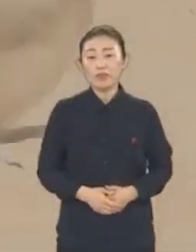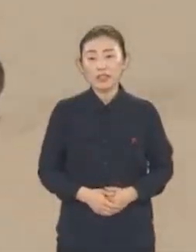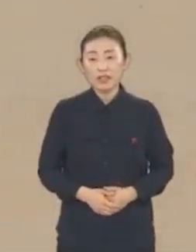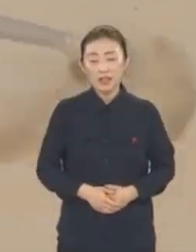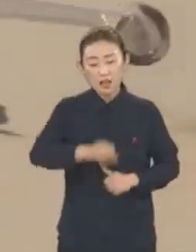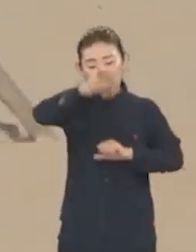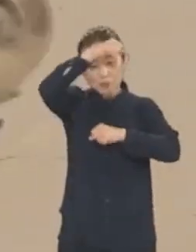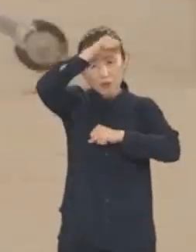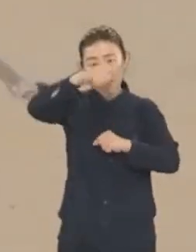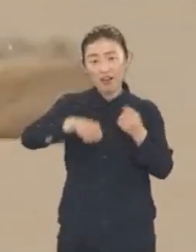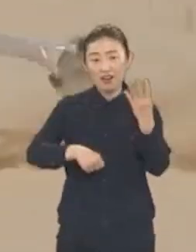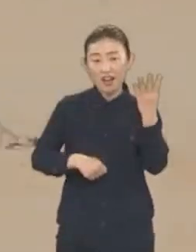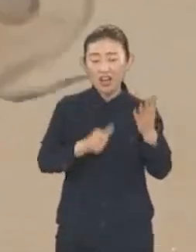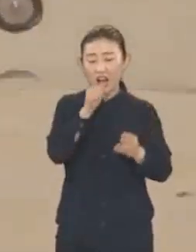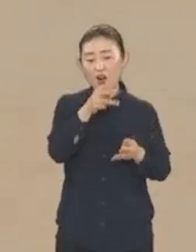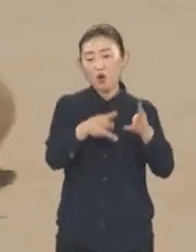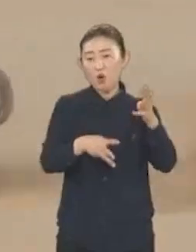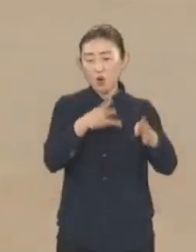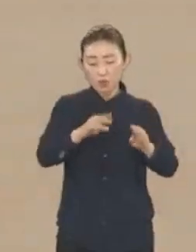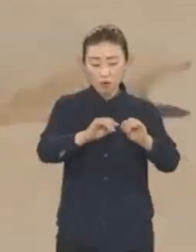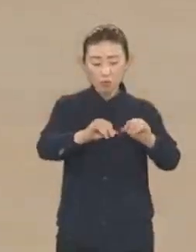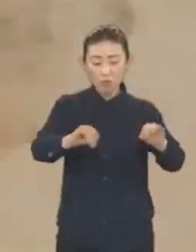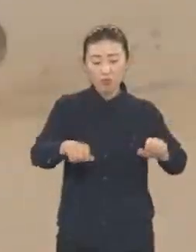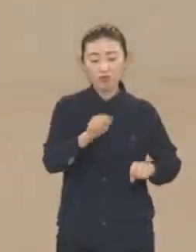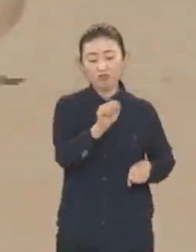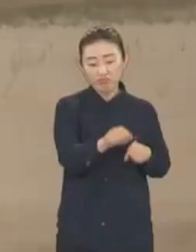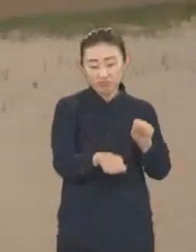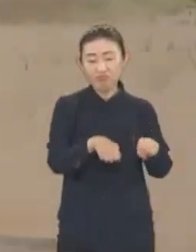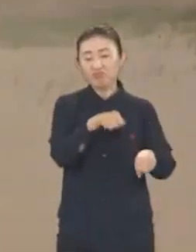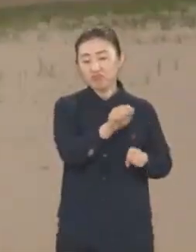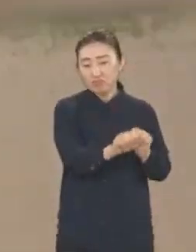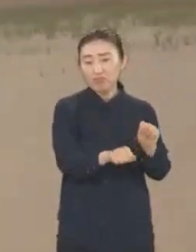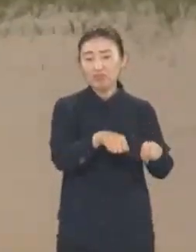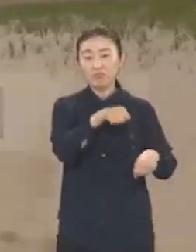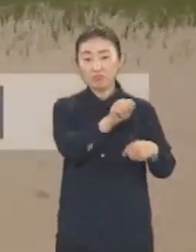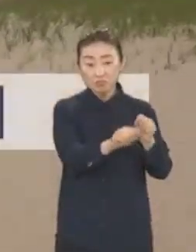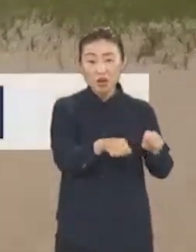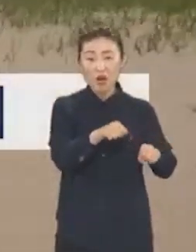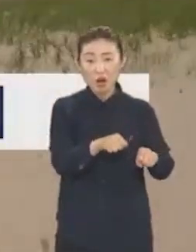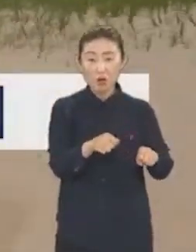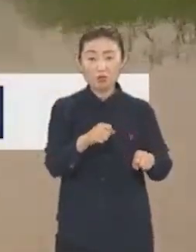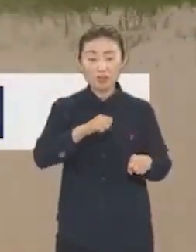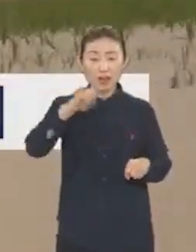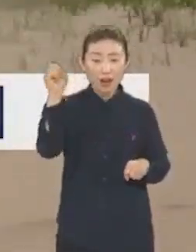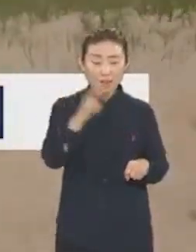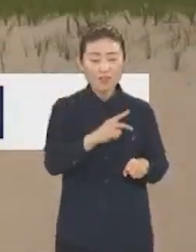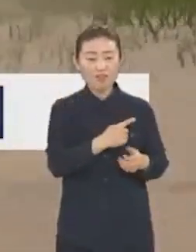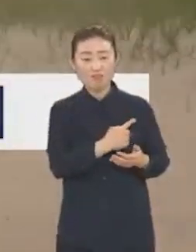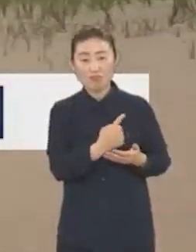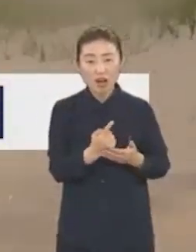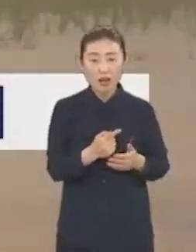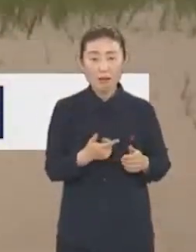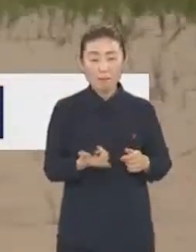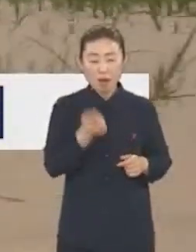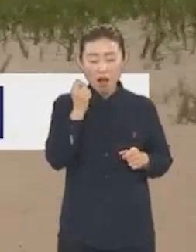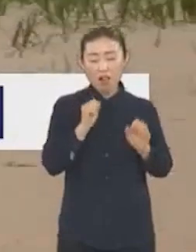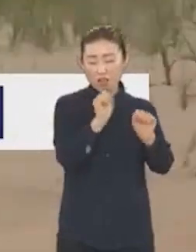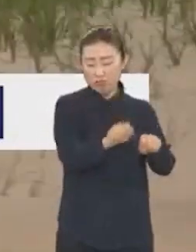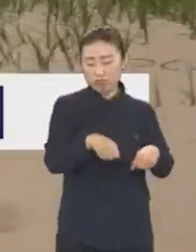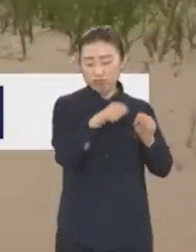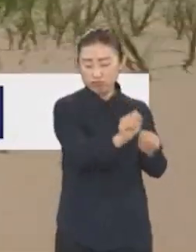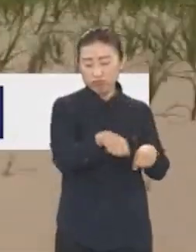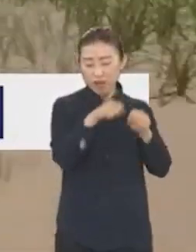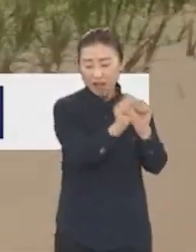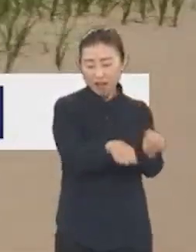네 개의 다리를 가진 로봇이 모래사장을 천천히 걷습니다. 잠시 뒤 로봇은 서서히 속도를 내더니 모래바람을